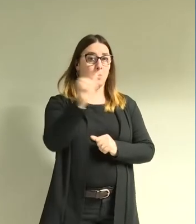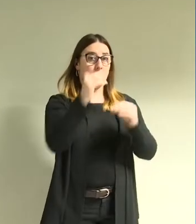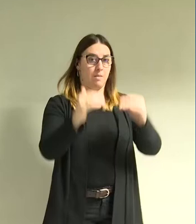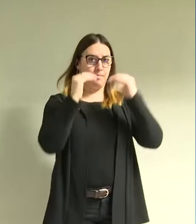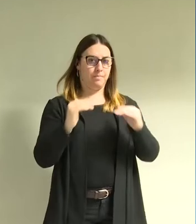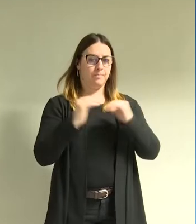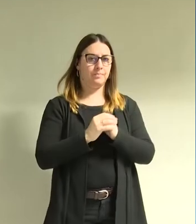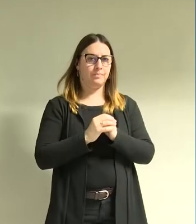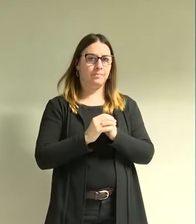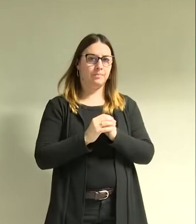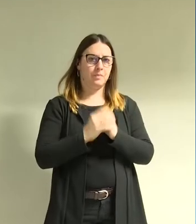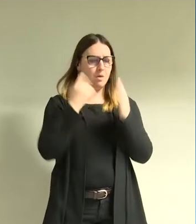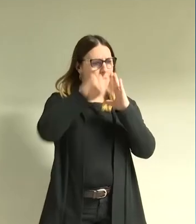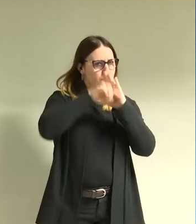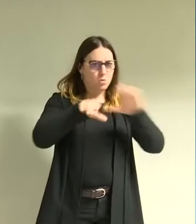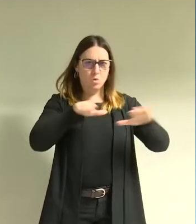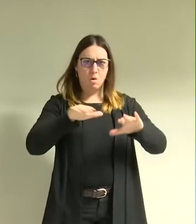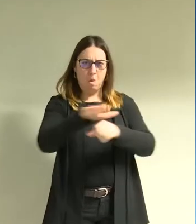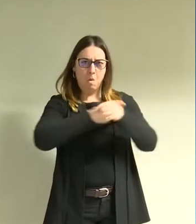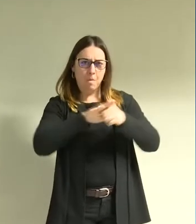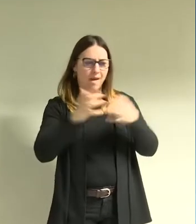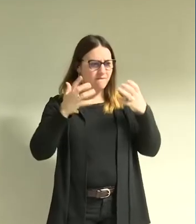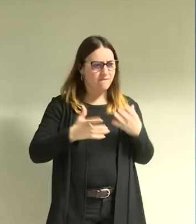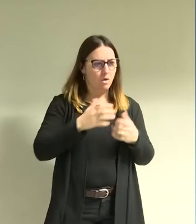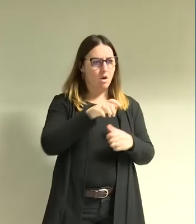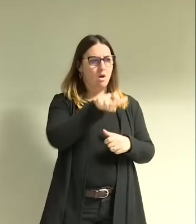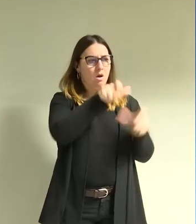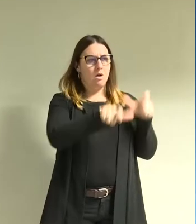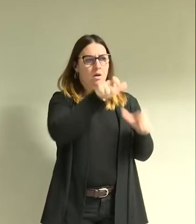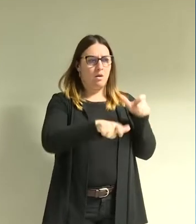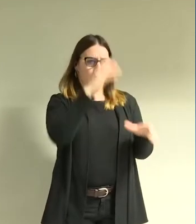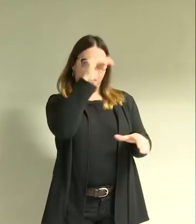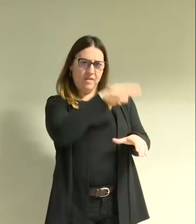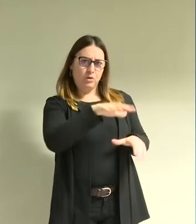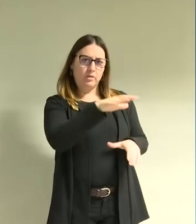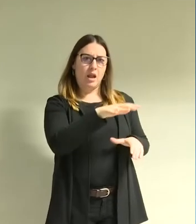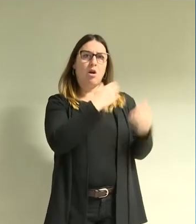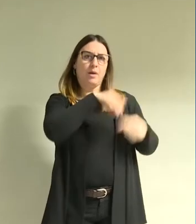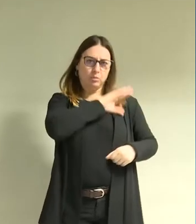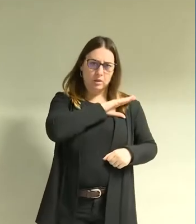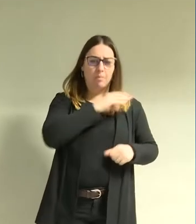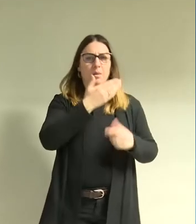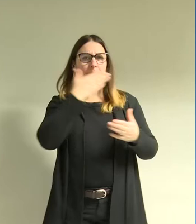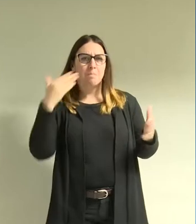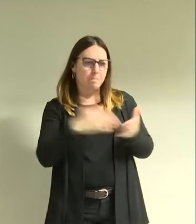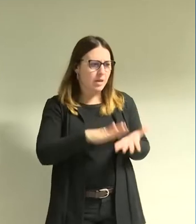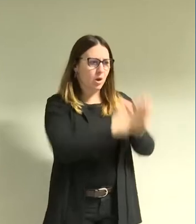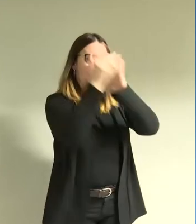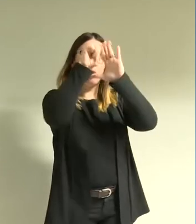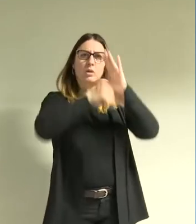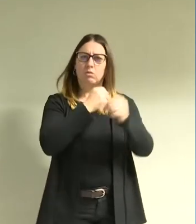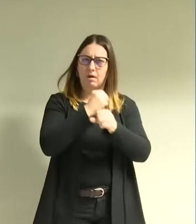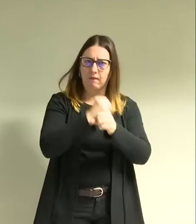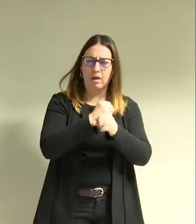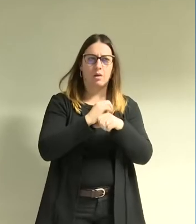prendre toutes les mesures permettant de répondre aux aspirations des personnels dont il a la charge en matière d'amélioration de leurs conditions de travail